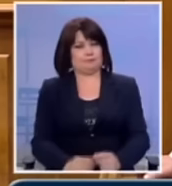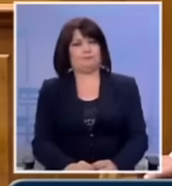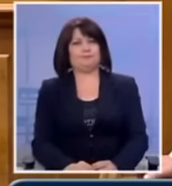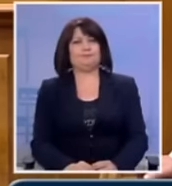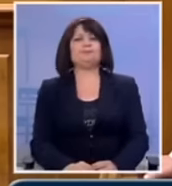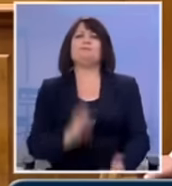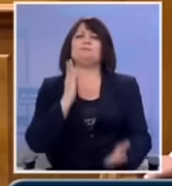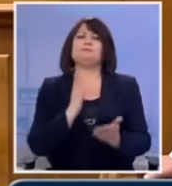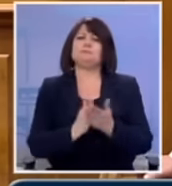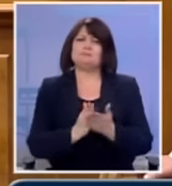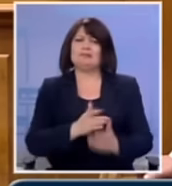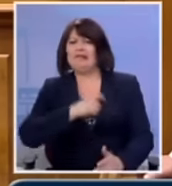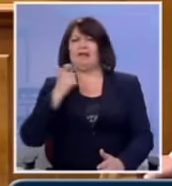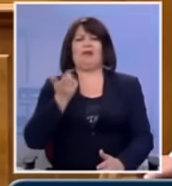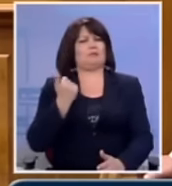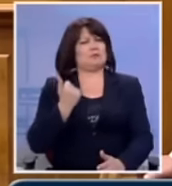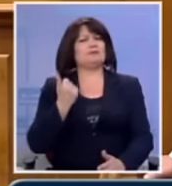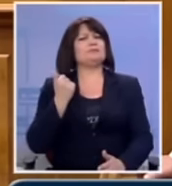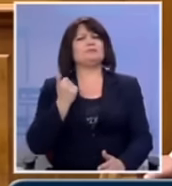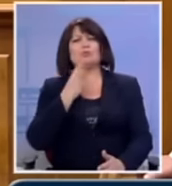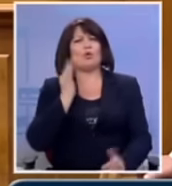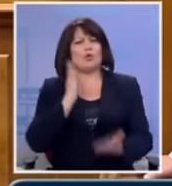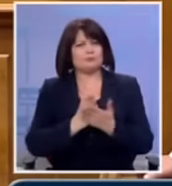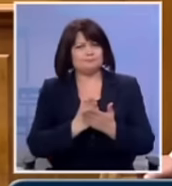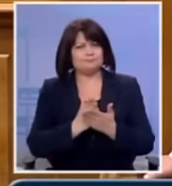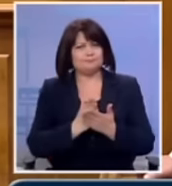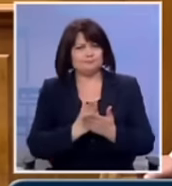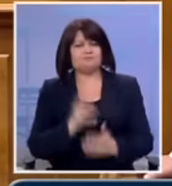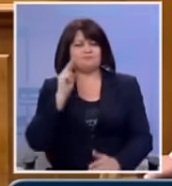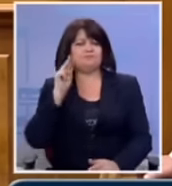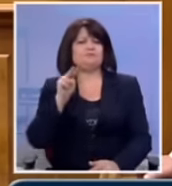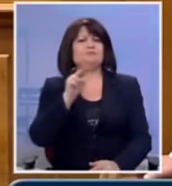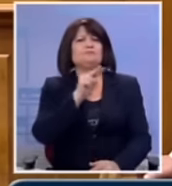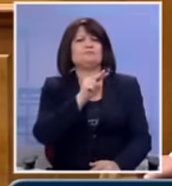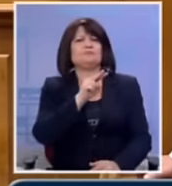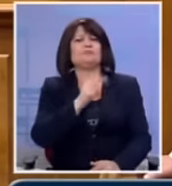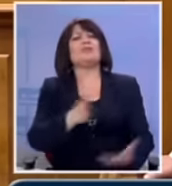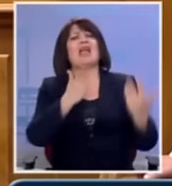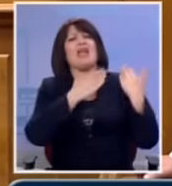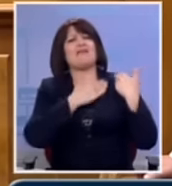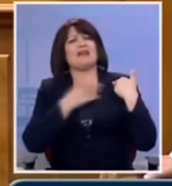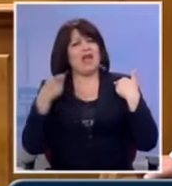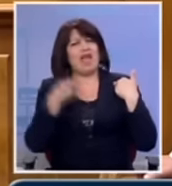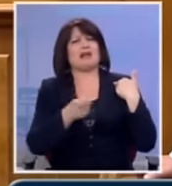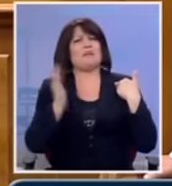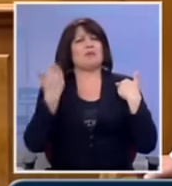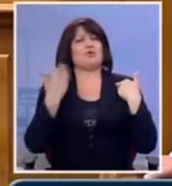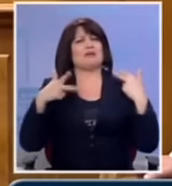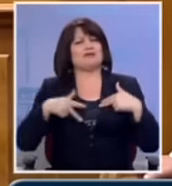Και επέλεξα να μην σηκώσω τους τόνους παρά τις πασιφανείς εγκληματικές ευθύνες των προηγούμενων